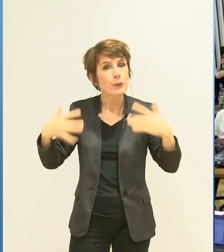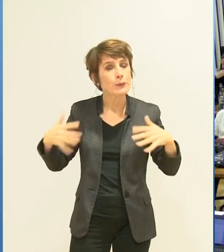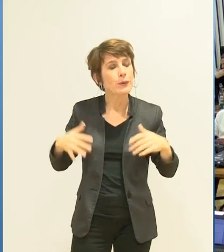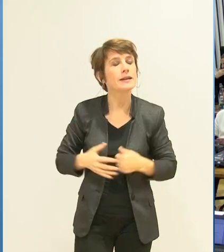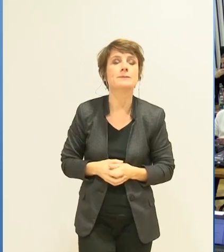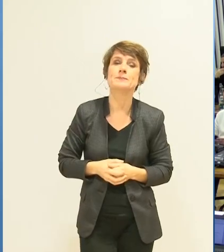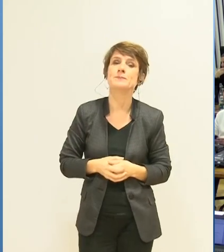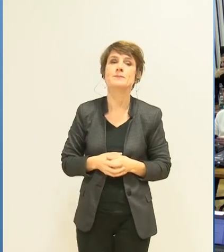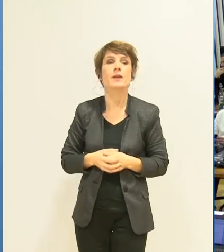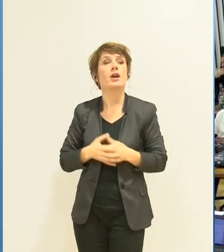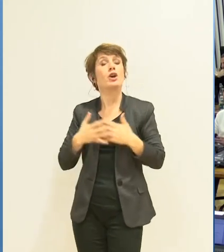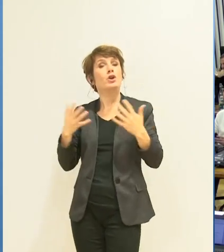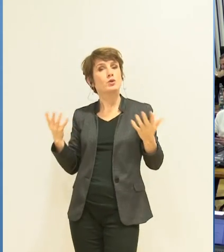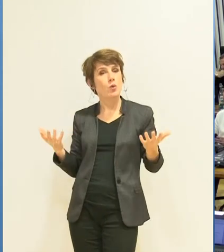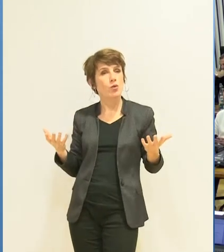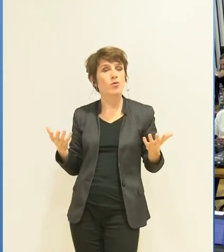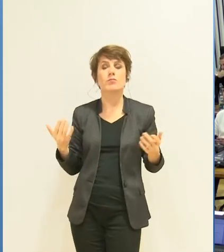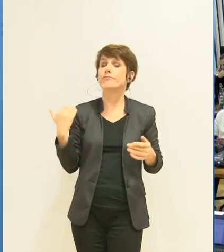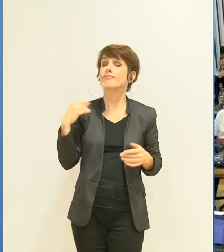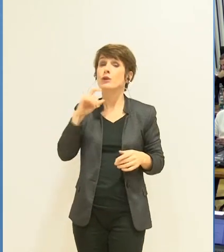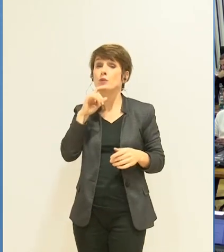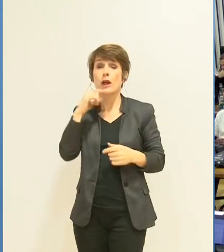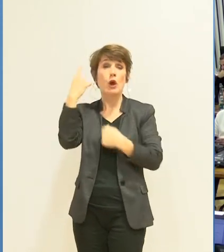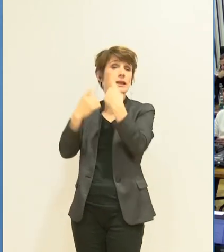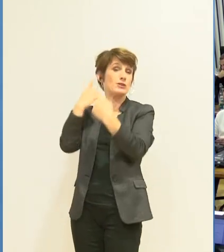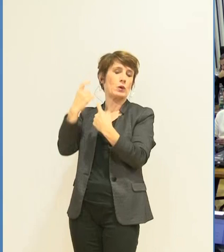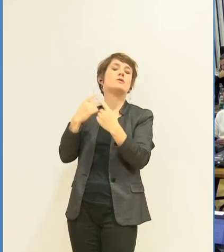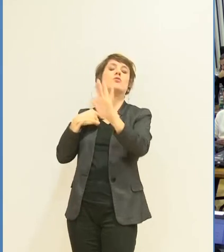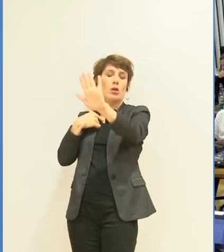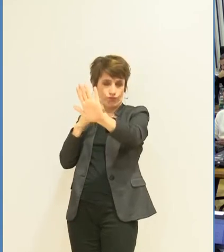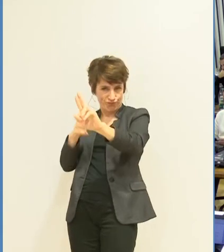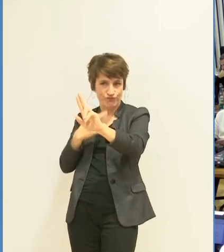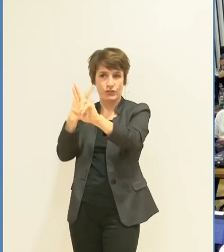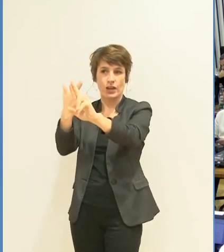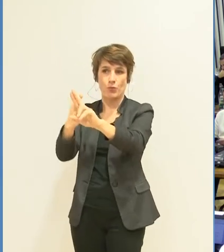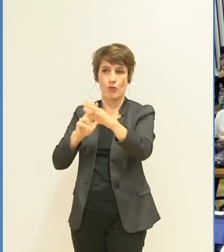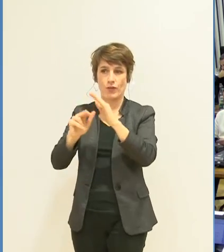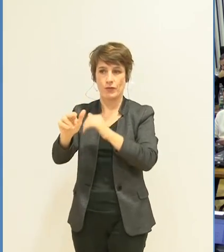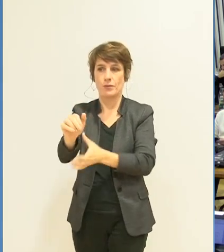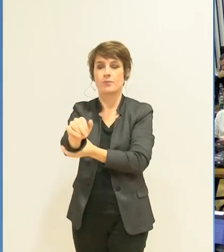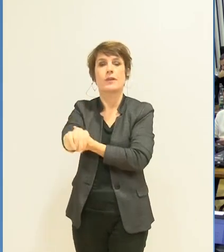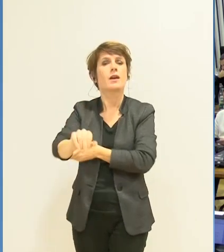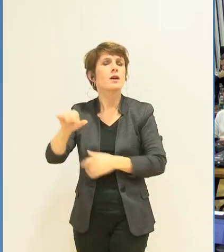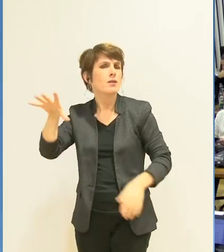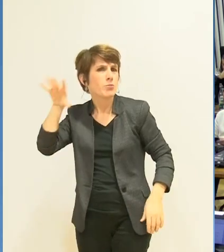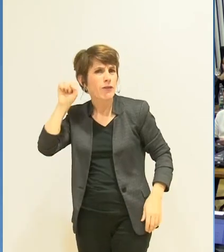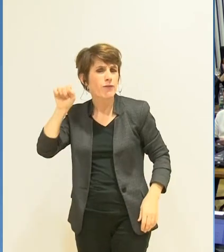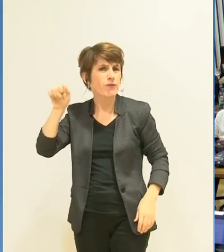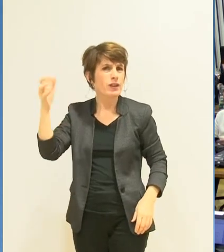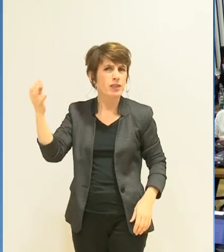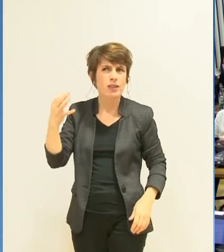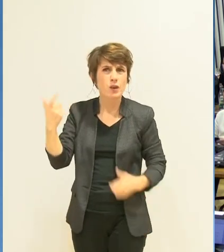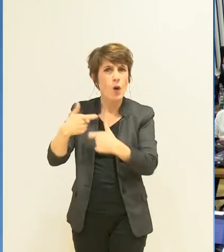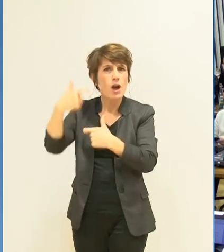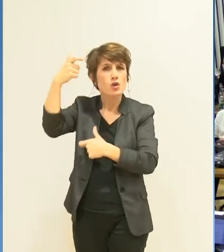éléments à ce qui a été posée tout à l'heure d'abord j'ai entendu la tour perret c'est encore une